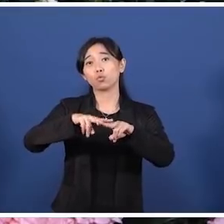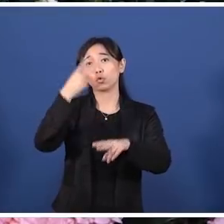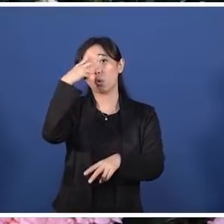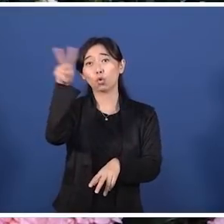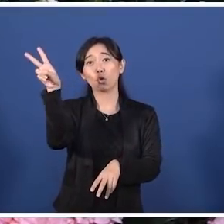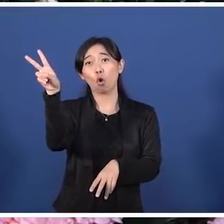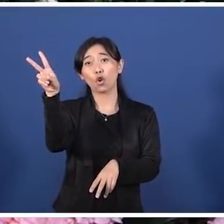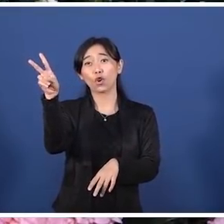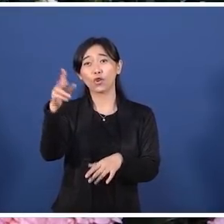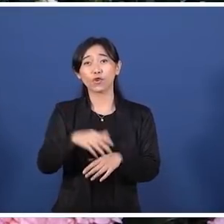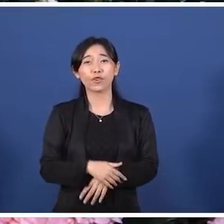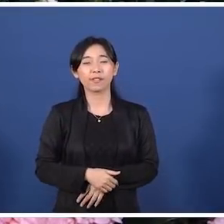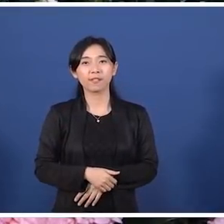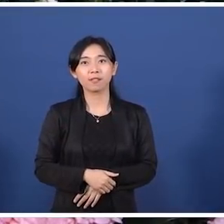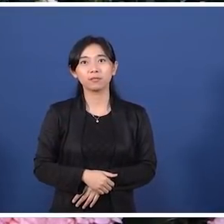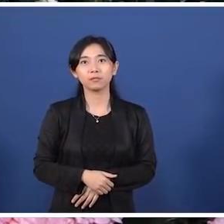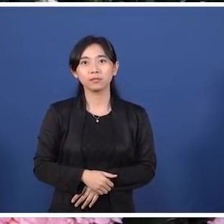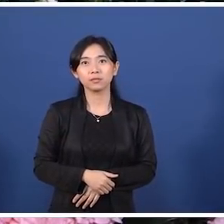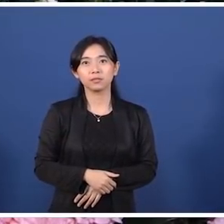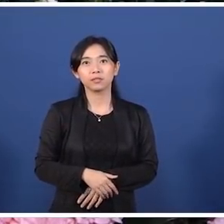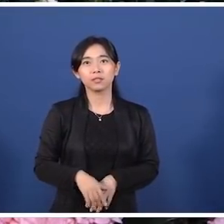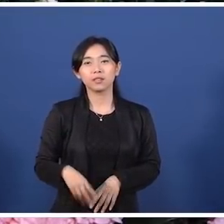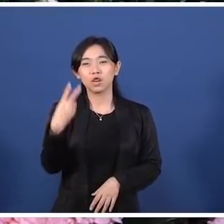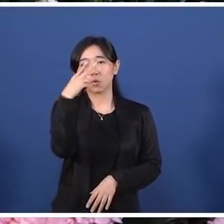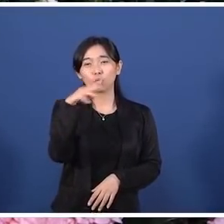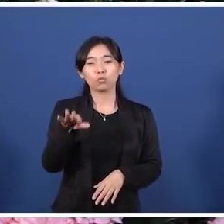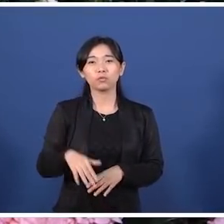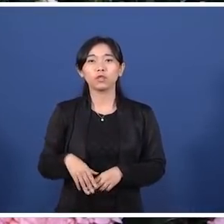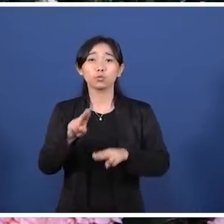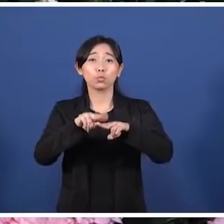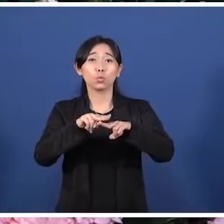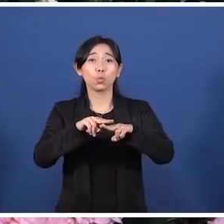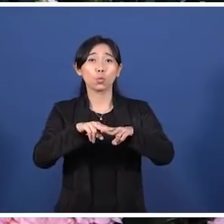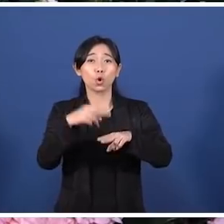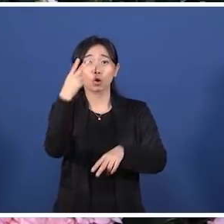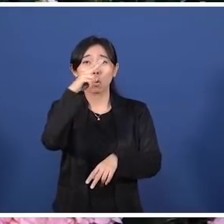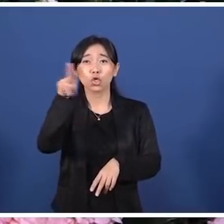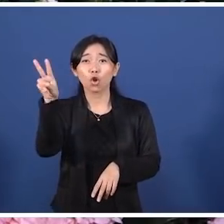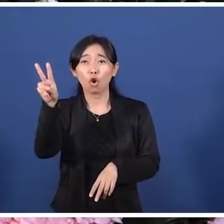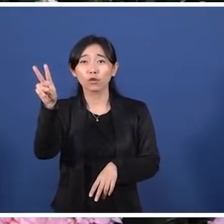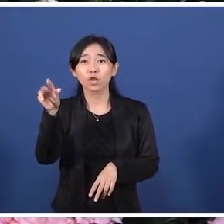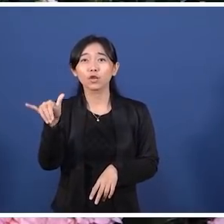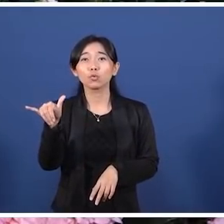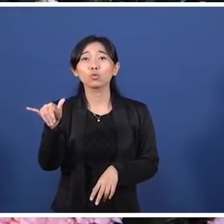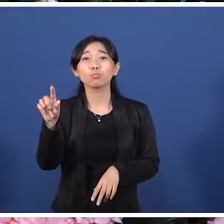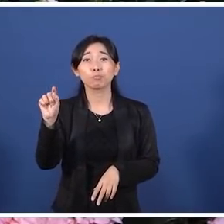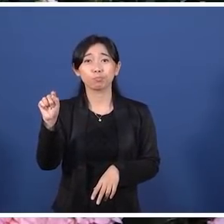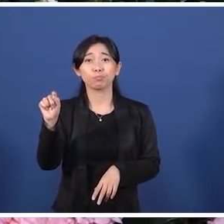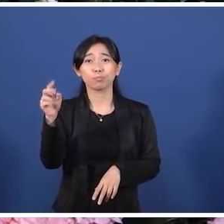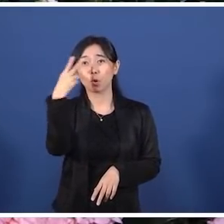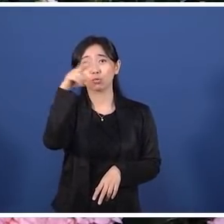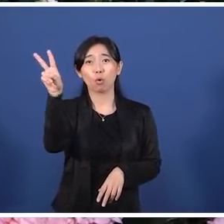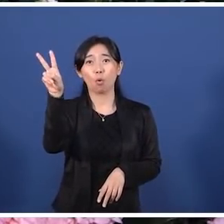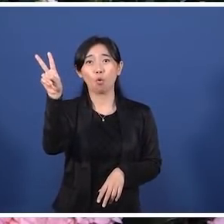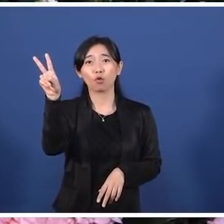drama-drama. Bukan hanya sekedar duduk untuk melihat nyanyian-nyanyian yang menarik. Bukan sekedar itu. Sekali lagi itu tidak salah. Tapi